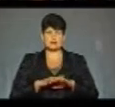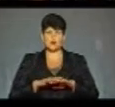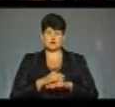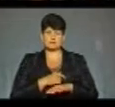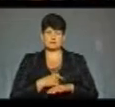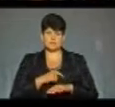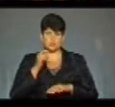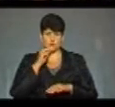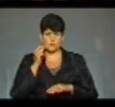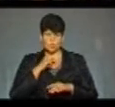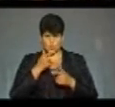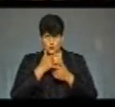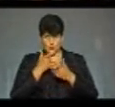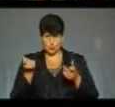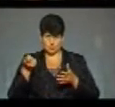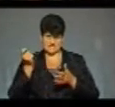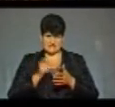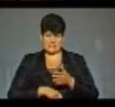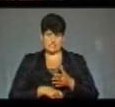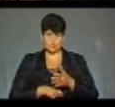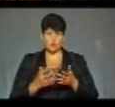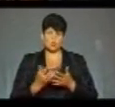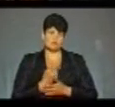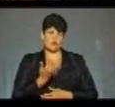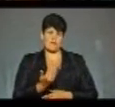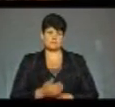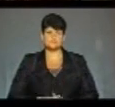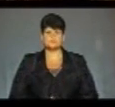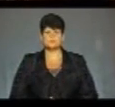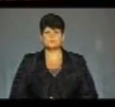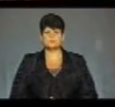депутатами України оголошую закритим. Успіху вам!